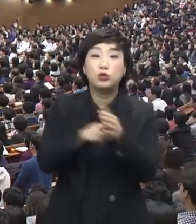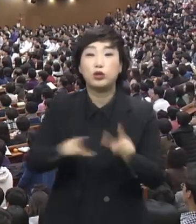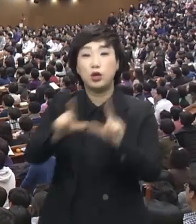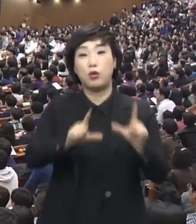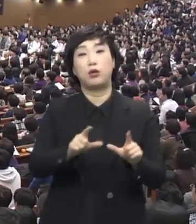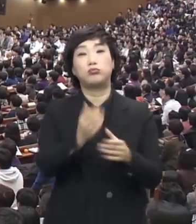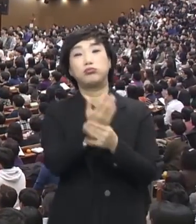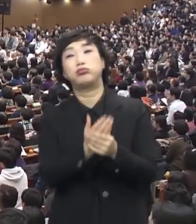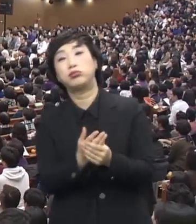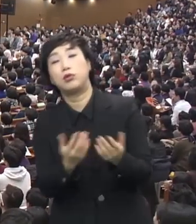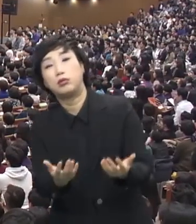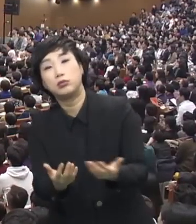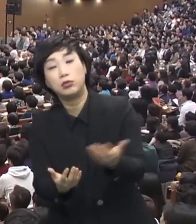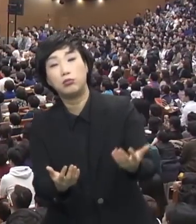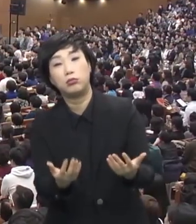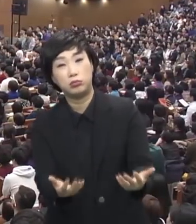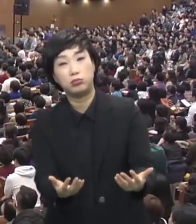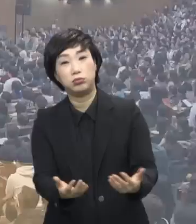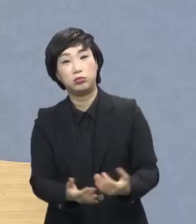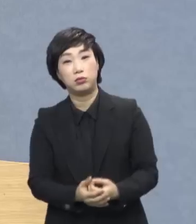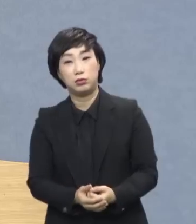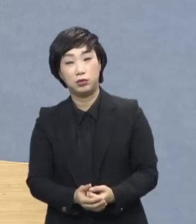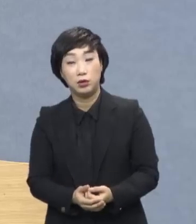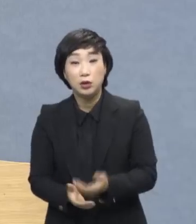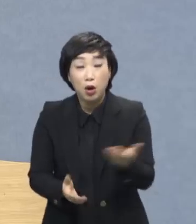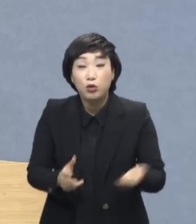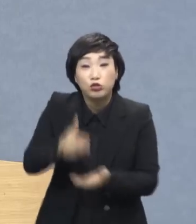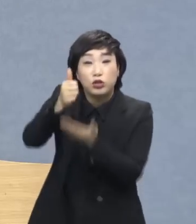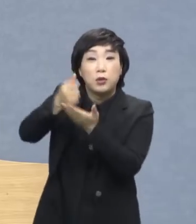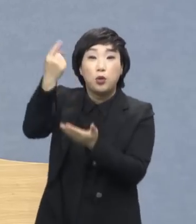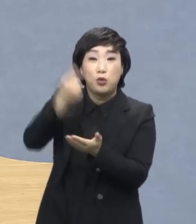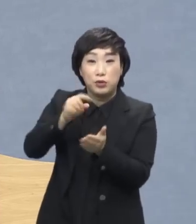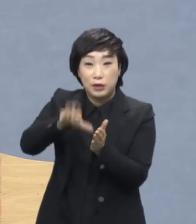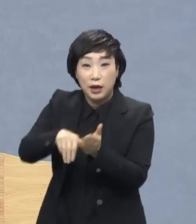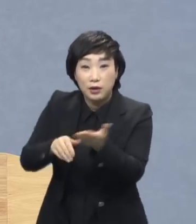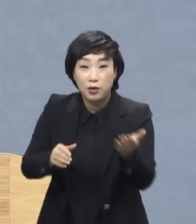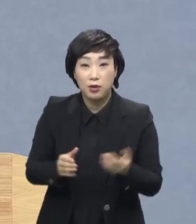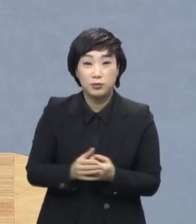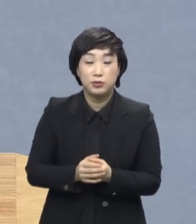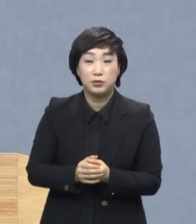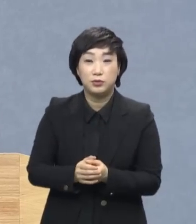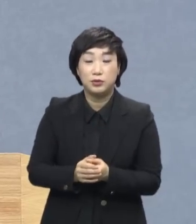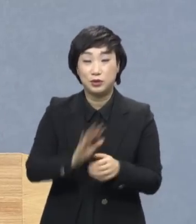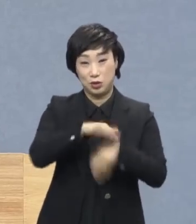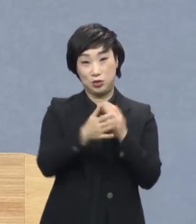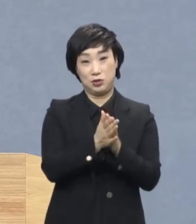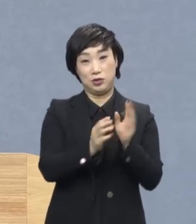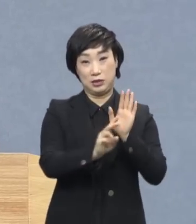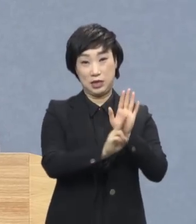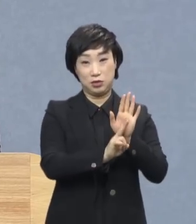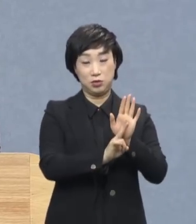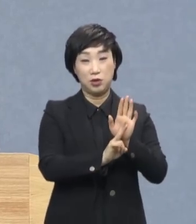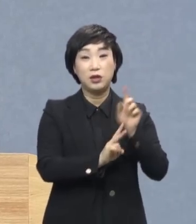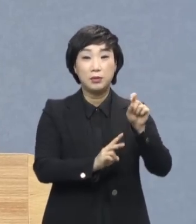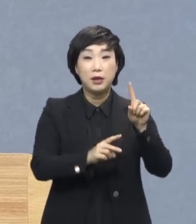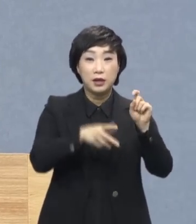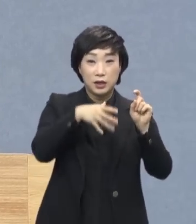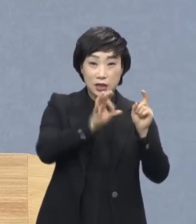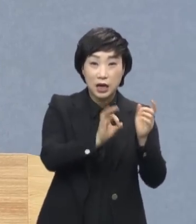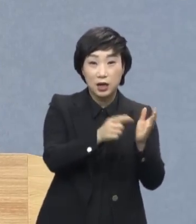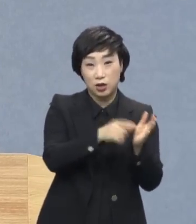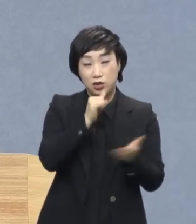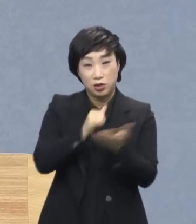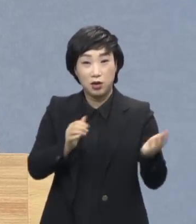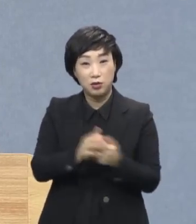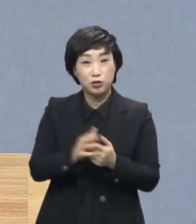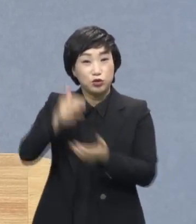무슨 신앙생활이요. 이제 주님 오시는 날은 요한계시록 11장에 있는 말씀대로